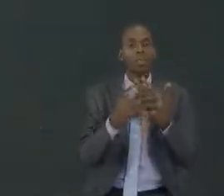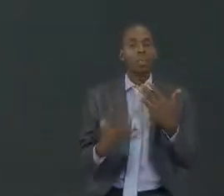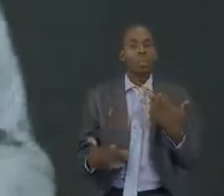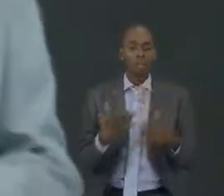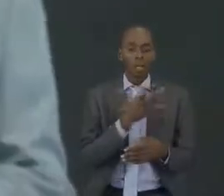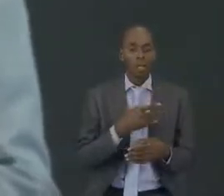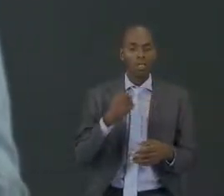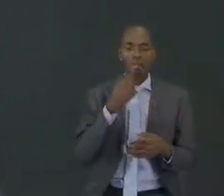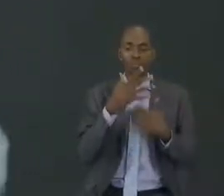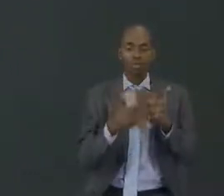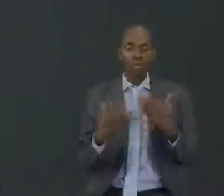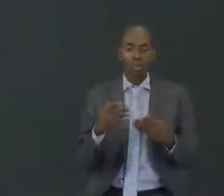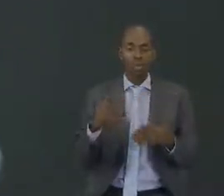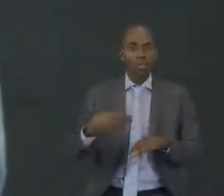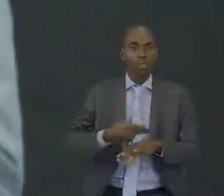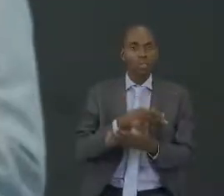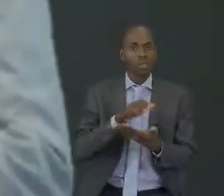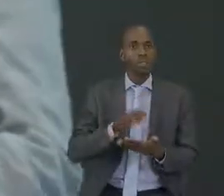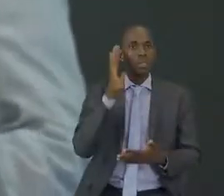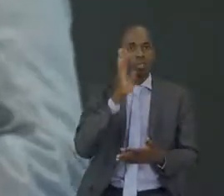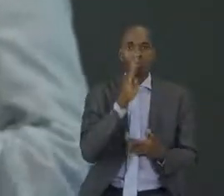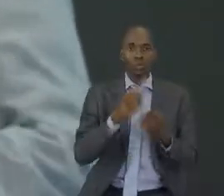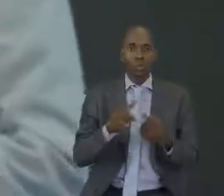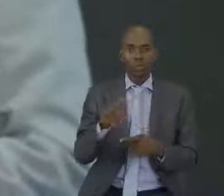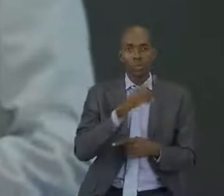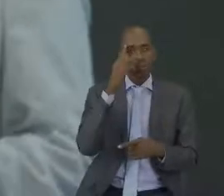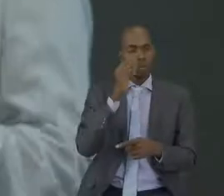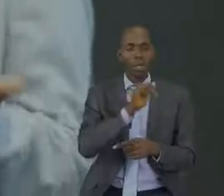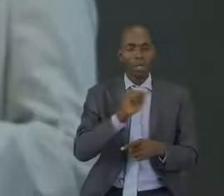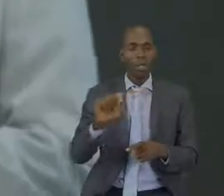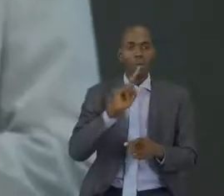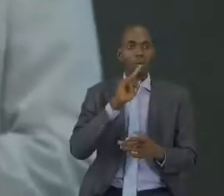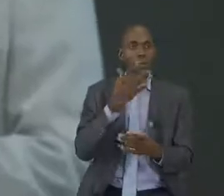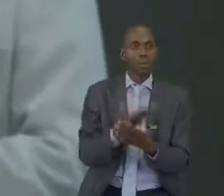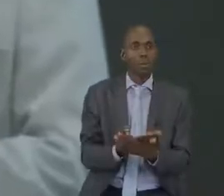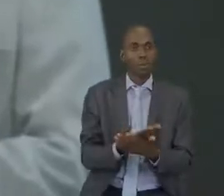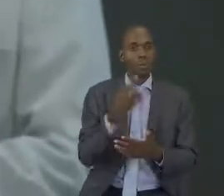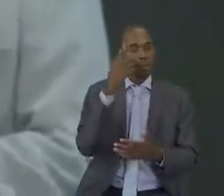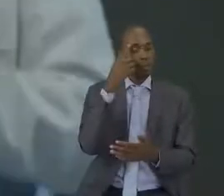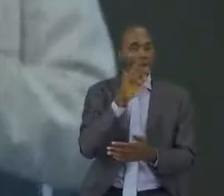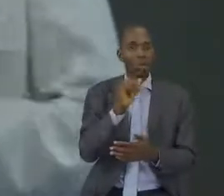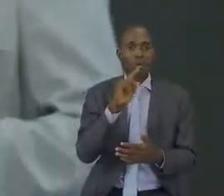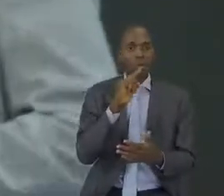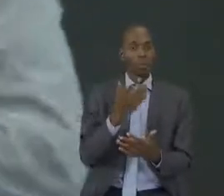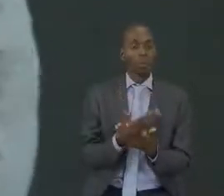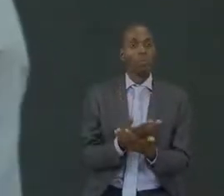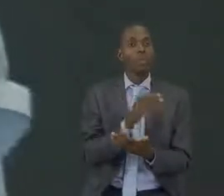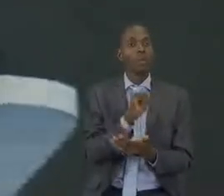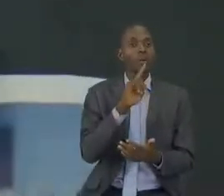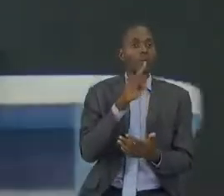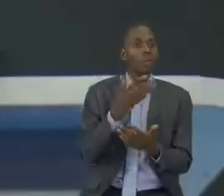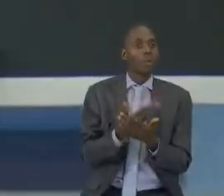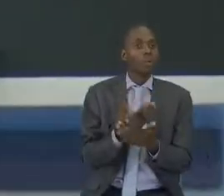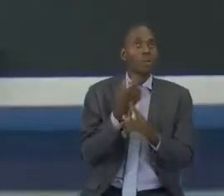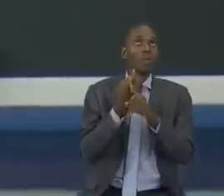l'agneau, le sang vous servira de signe sur les maisons, un signe